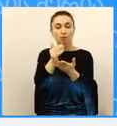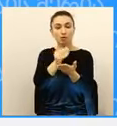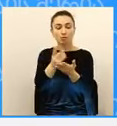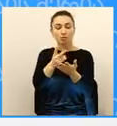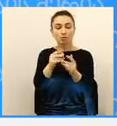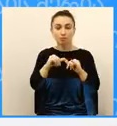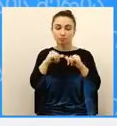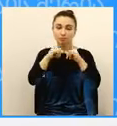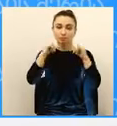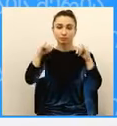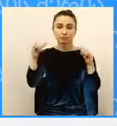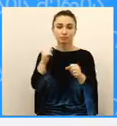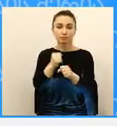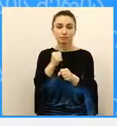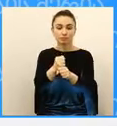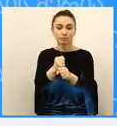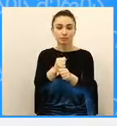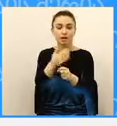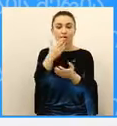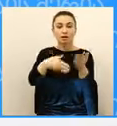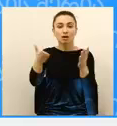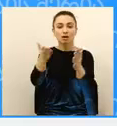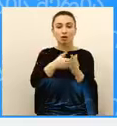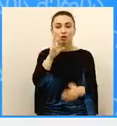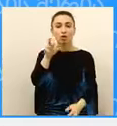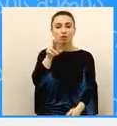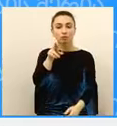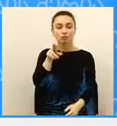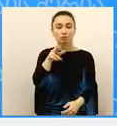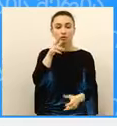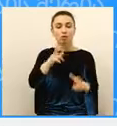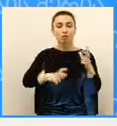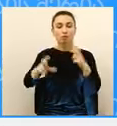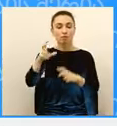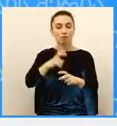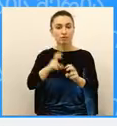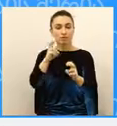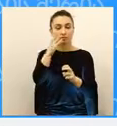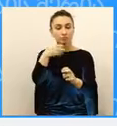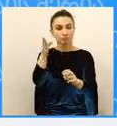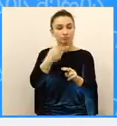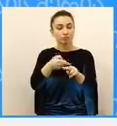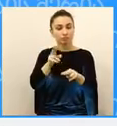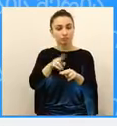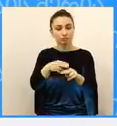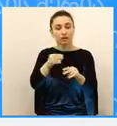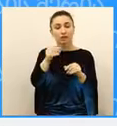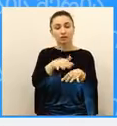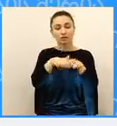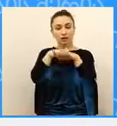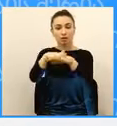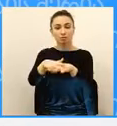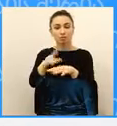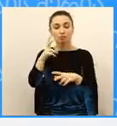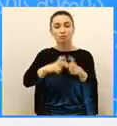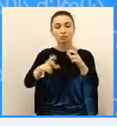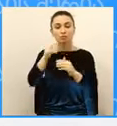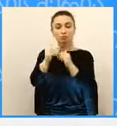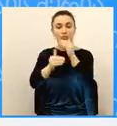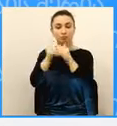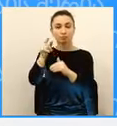უფრო გავაფართოვოთ. Კერძოდ გაუქმდება კვოტირების სისტემა უნივერსიტეტებისთვის, შესაბამისად დაფინანსებული